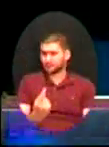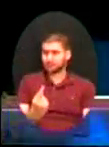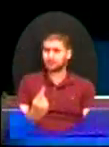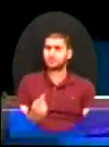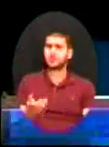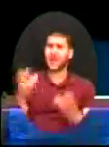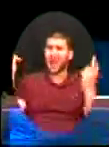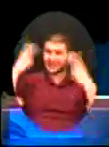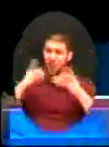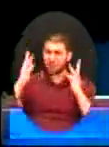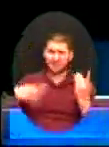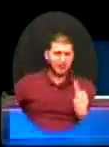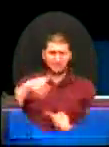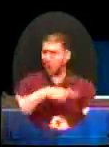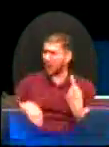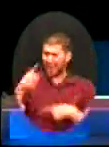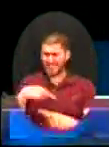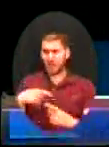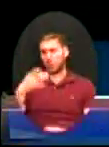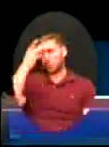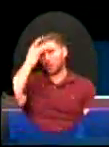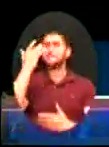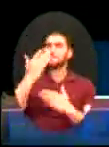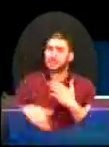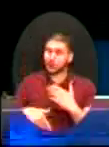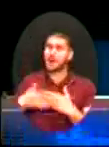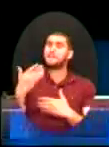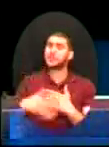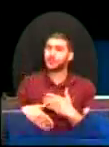עודף הסדרה, עודף בירוקרטיה, בסופו של דבר, תגרום רגע,